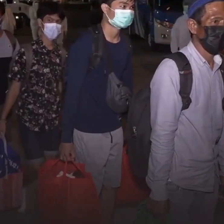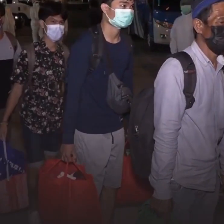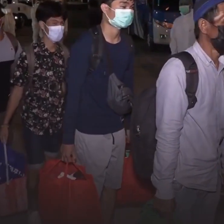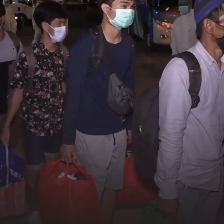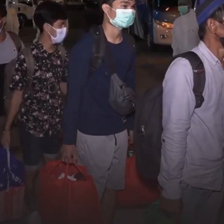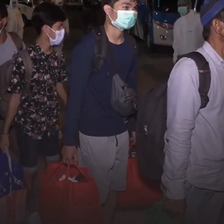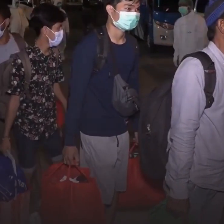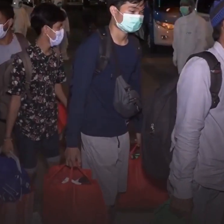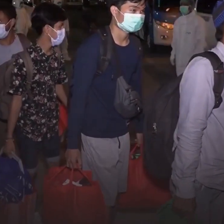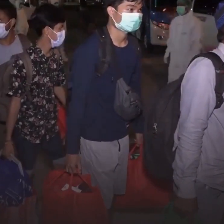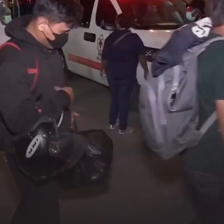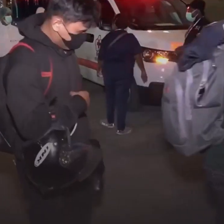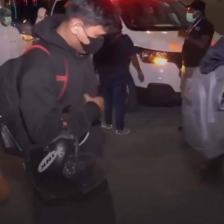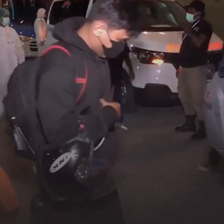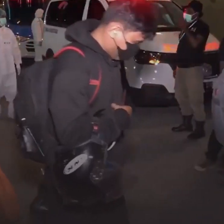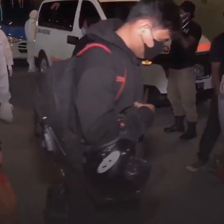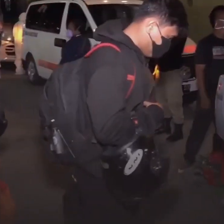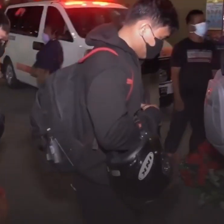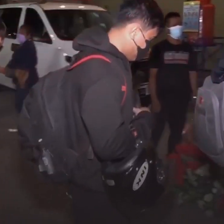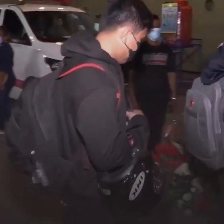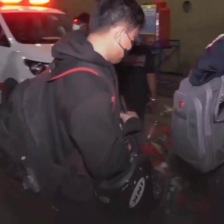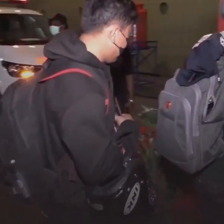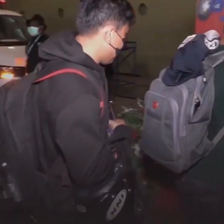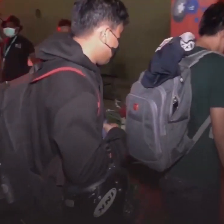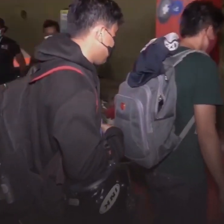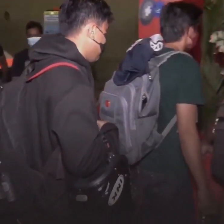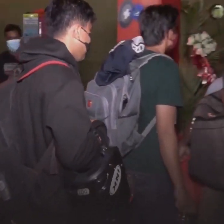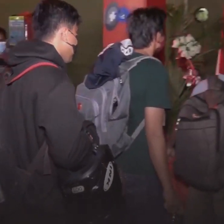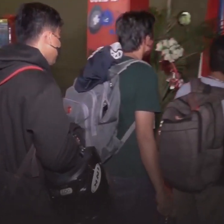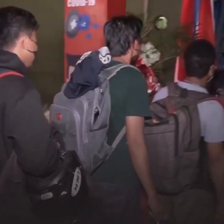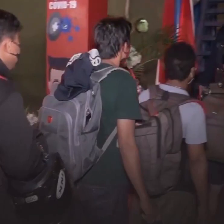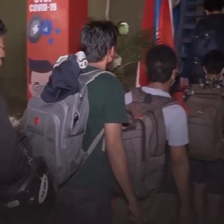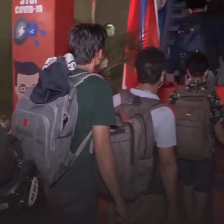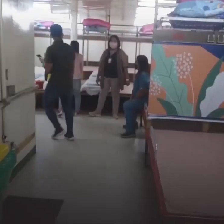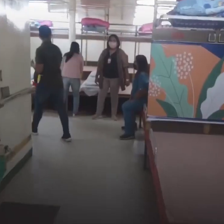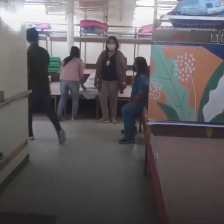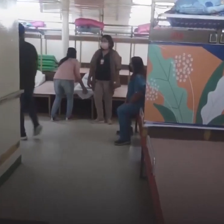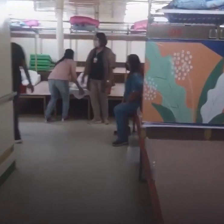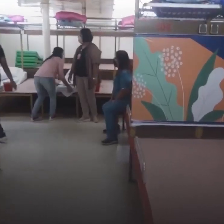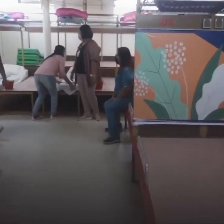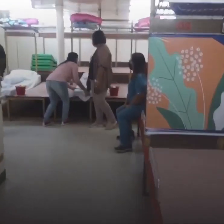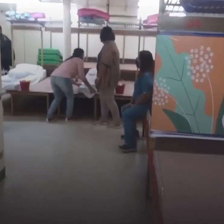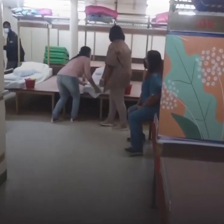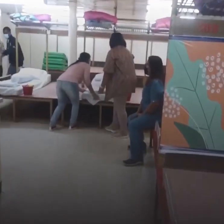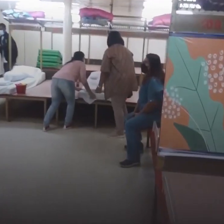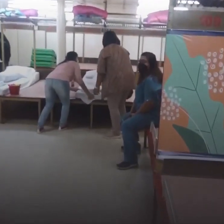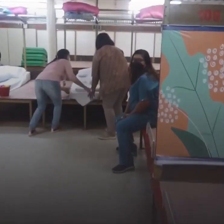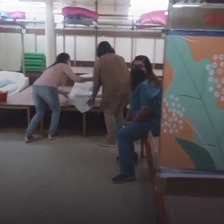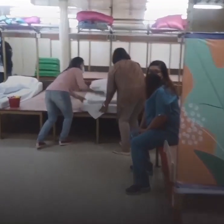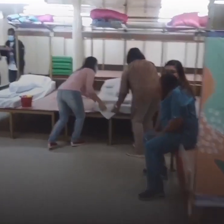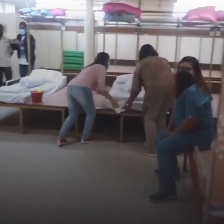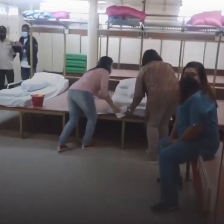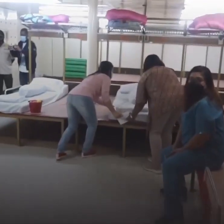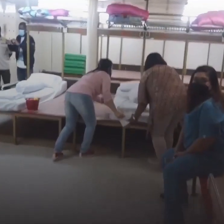turut menyiapkan tambahan fasilitas isolasi terpusat dan vaksinasi. Dengan memanfaatkan kapal tidar yang